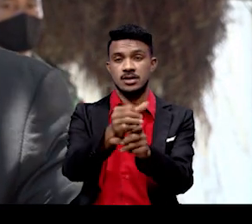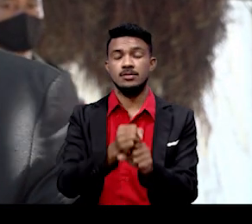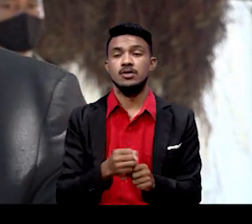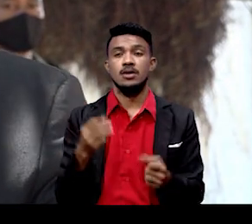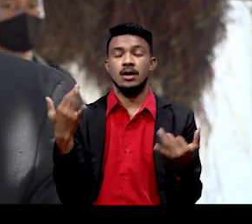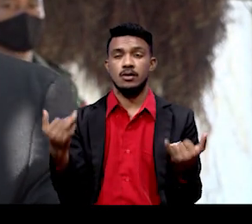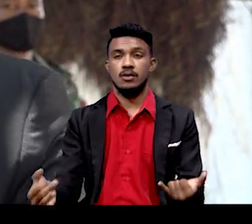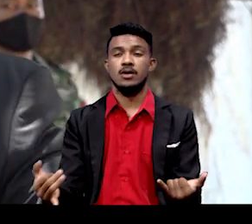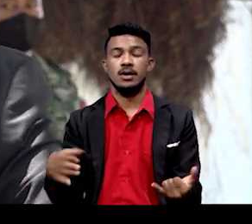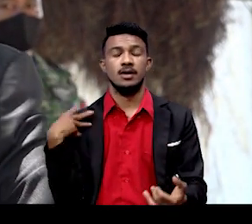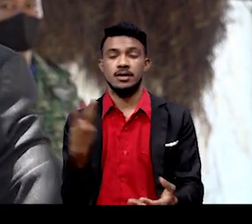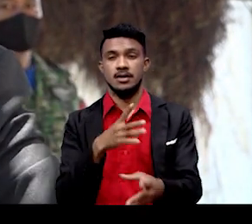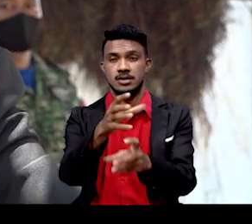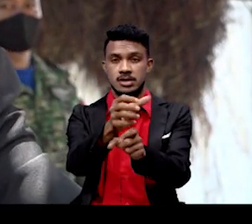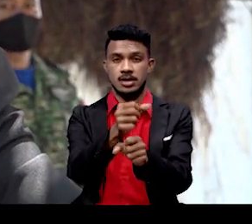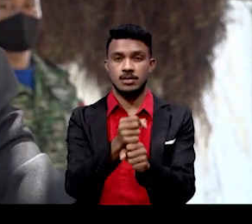simo